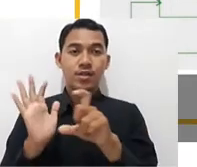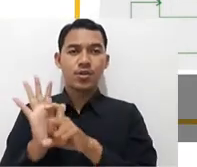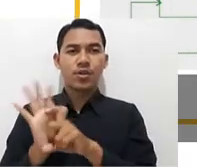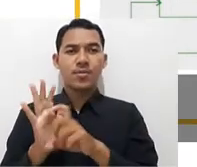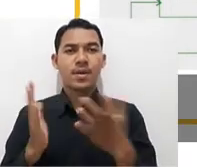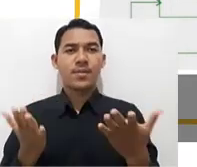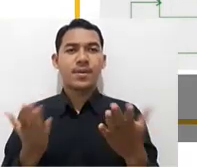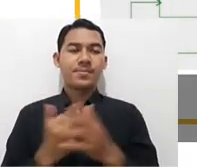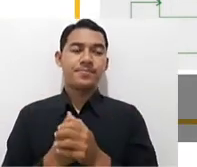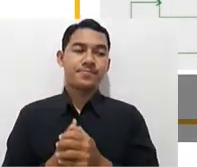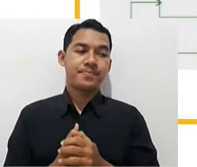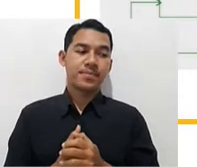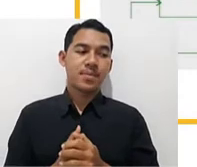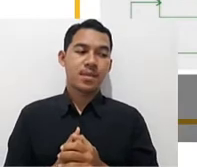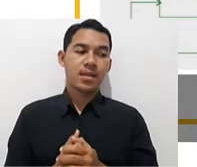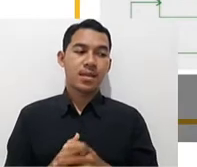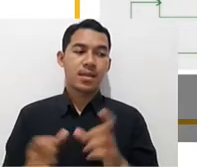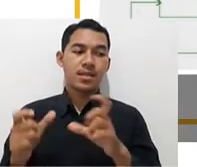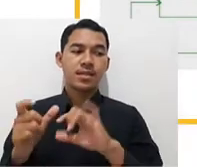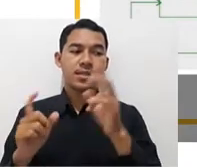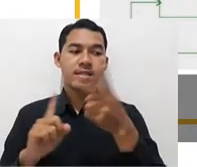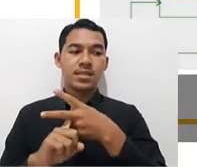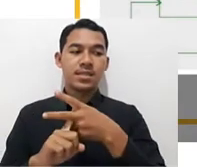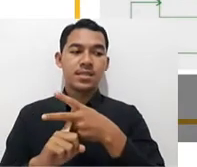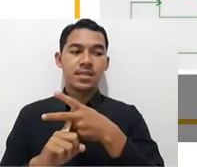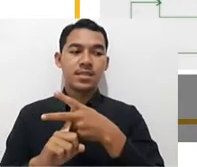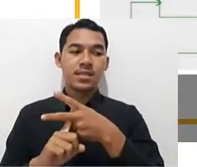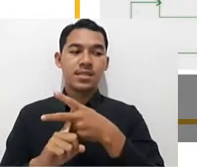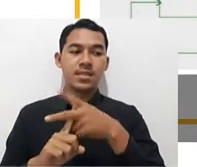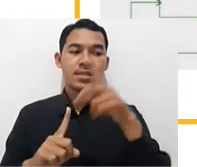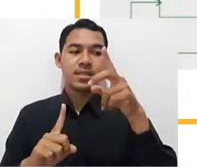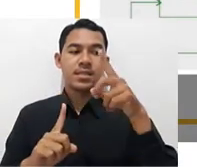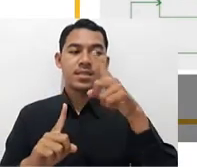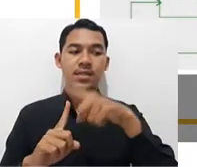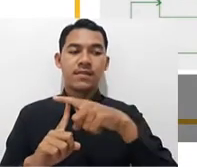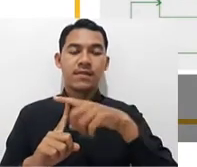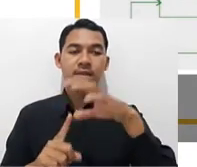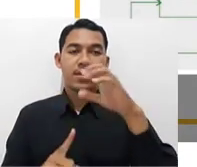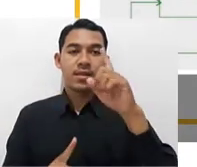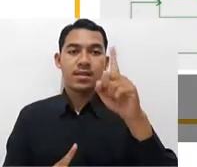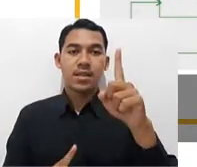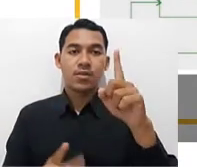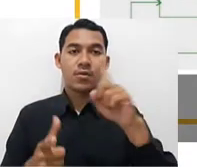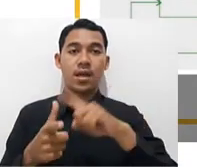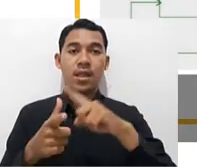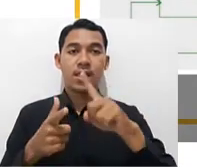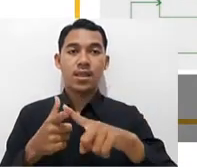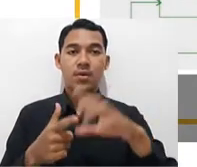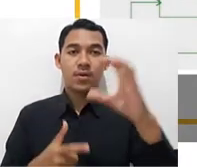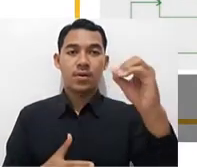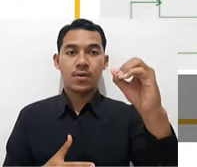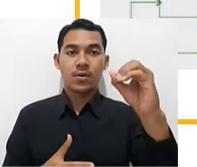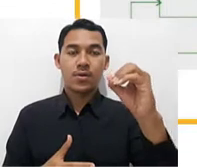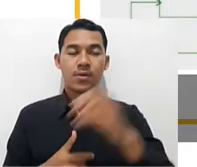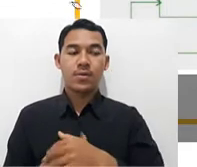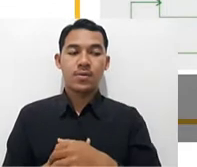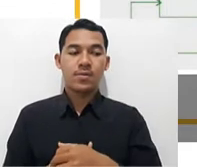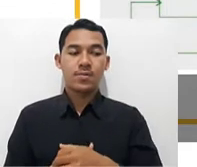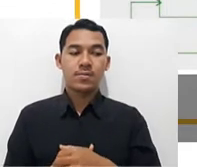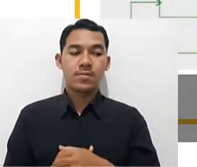keadaan ketika shiftnya tuh 0, ya, dan keadaan ketika shiftnya itu 1. Nah, maksudnya gimana? Jadi gini, ketika keadaan